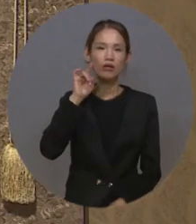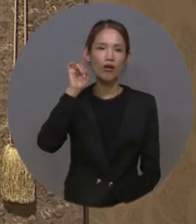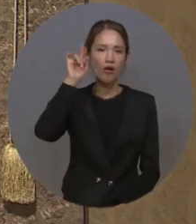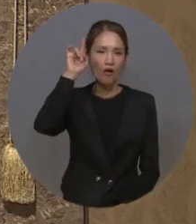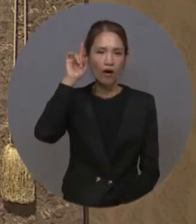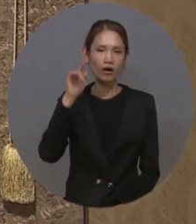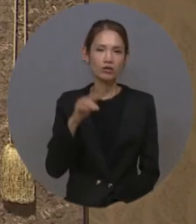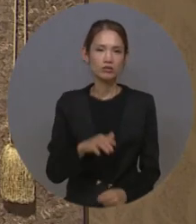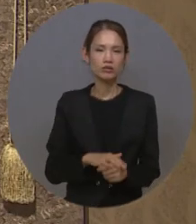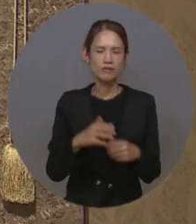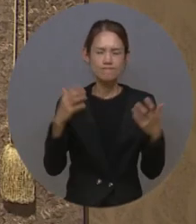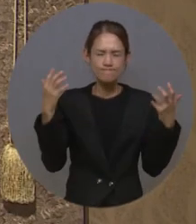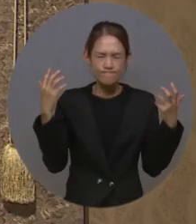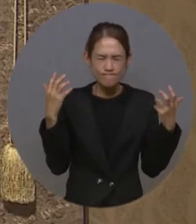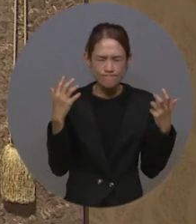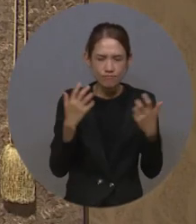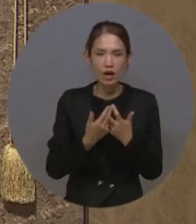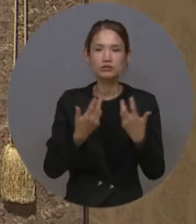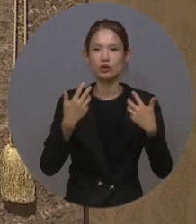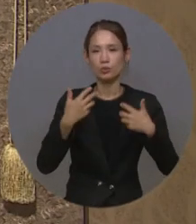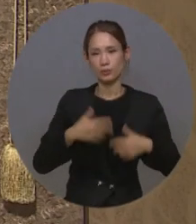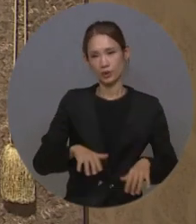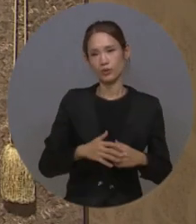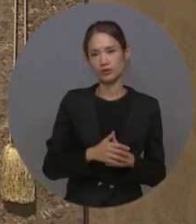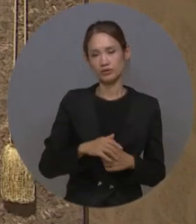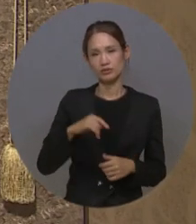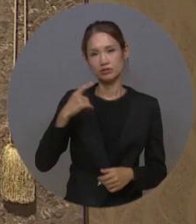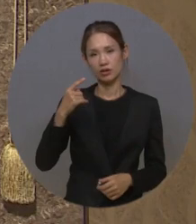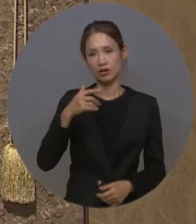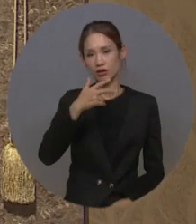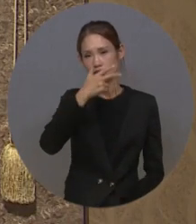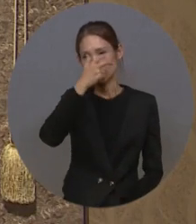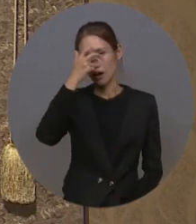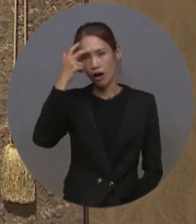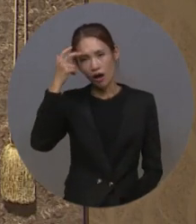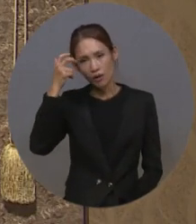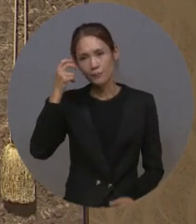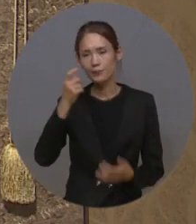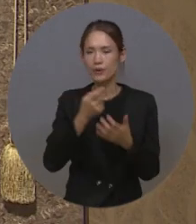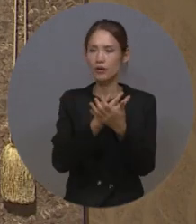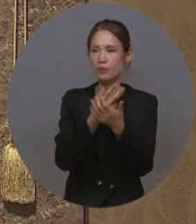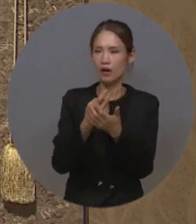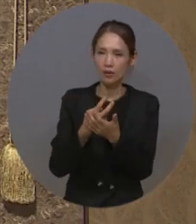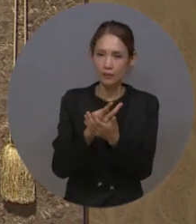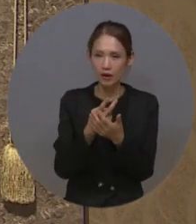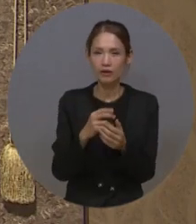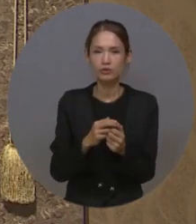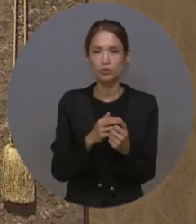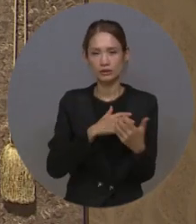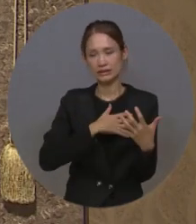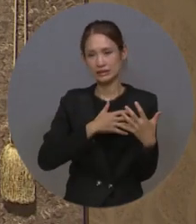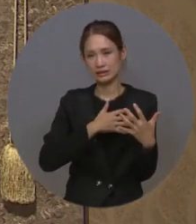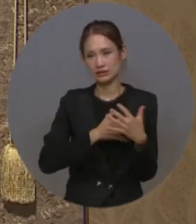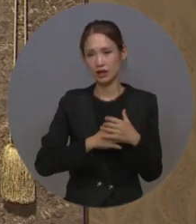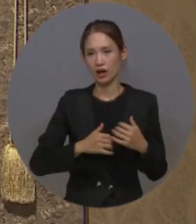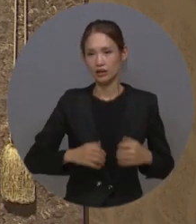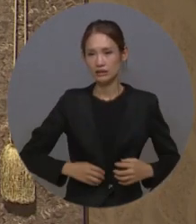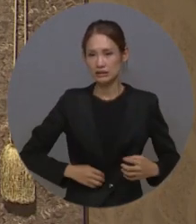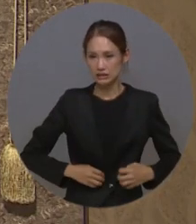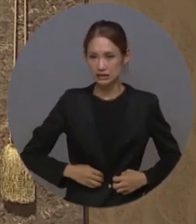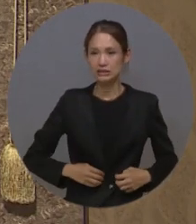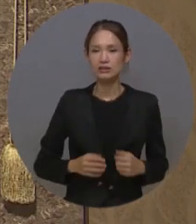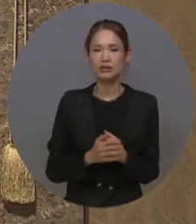시작해서 만성피로. 그다음에 불면증, 신장 질환,